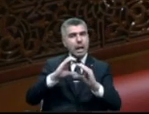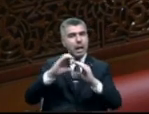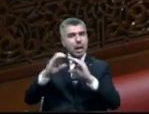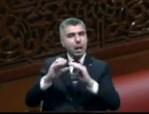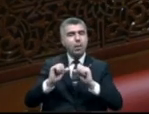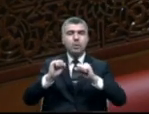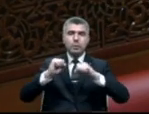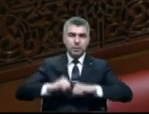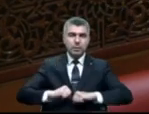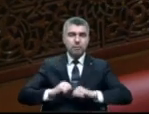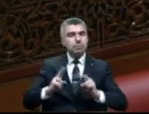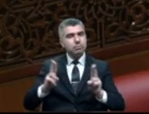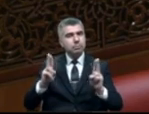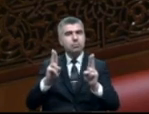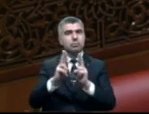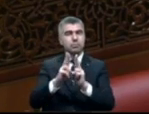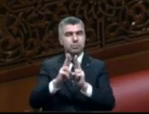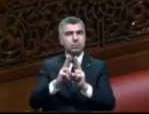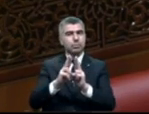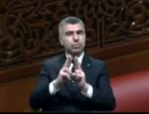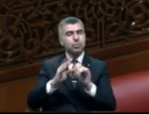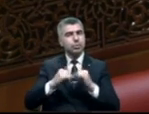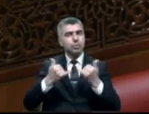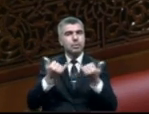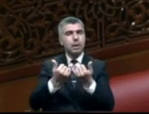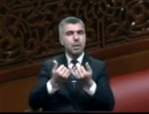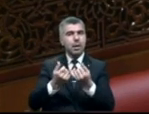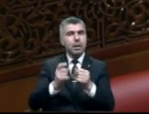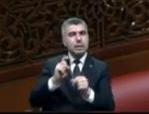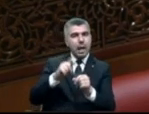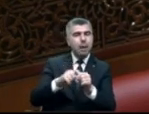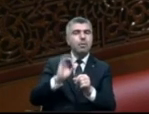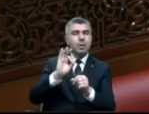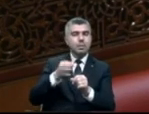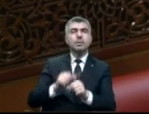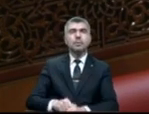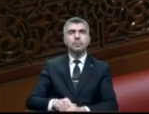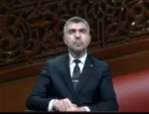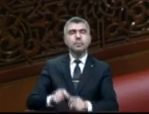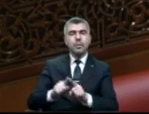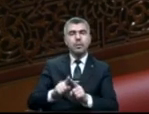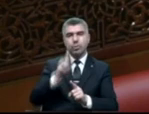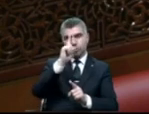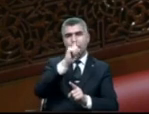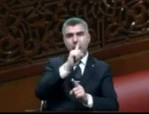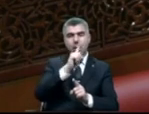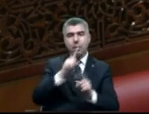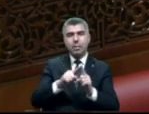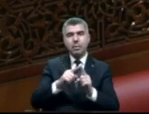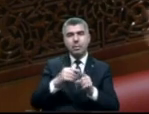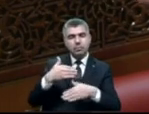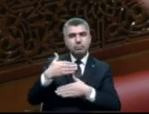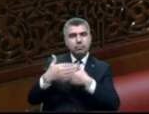الحوار، وتلاقينا يعني مع الممثلين الاجتماعيين، ورحنا غاديين في إطار ديال المقاربة